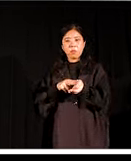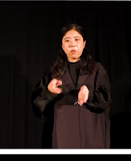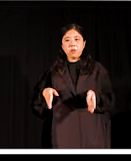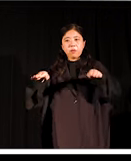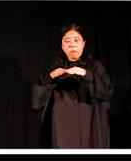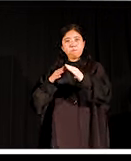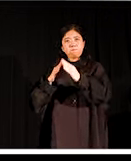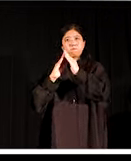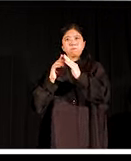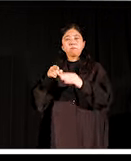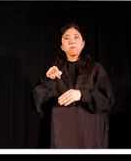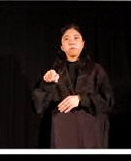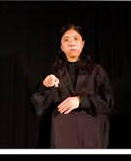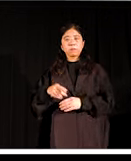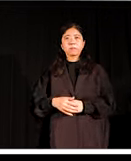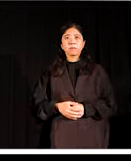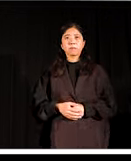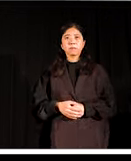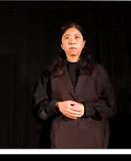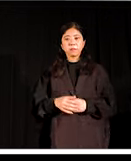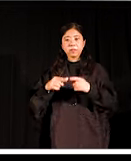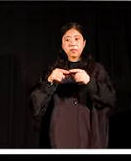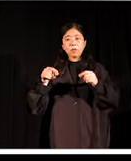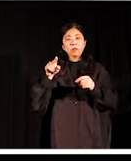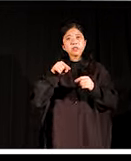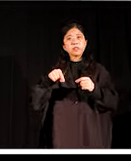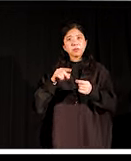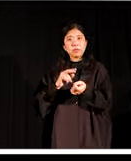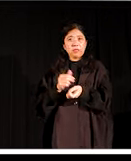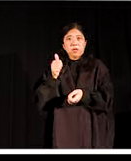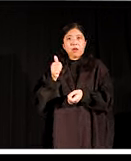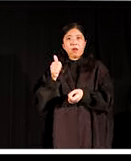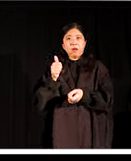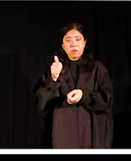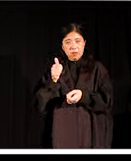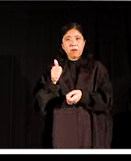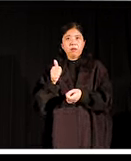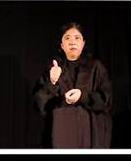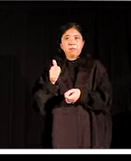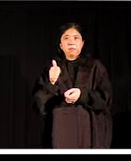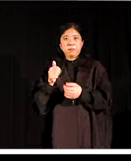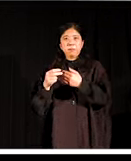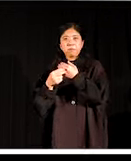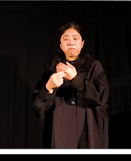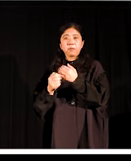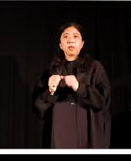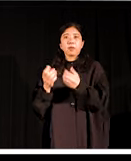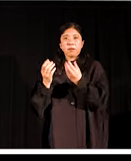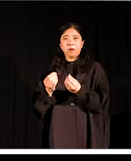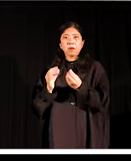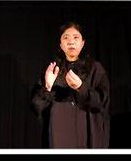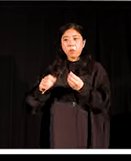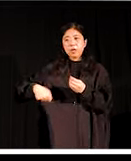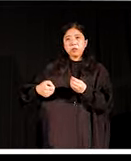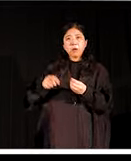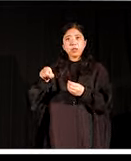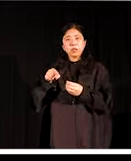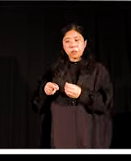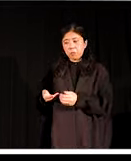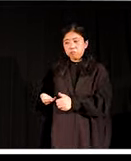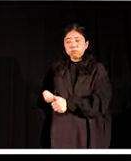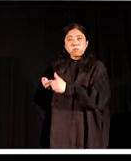てあの現地のあの日本人医師が初めメインにやってたんですけど日本人の医療者だけではなくて現地の医療者をもう今育て